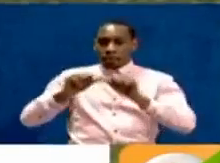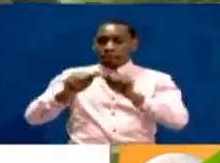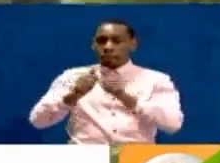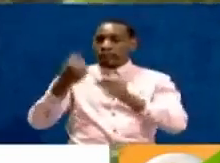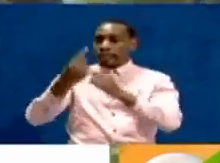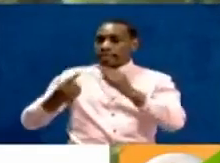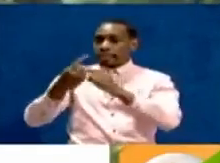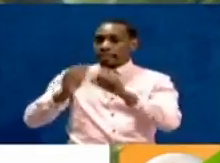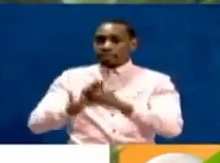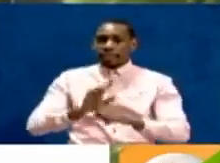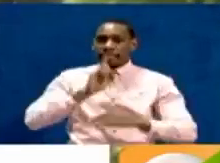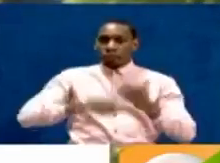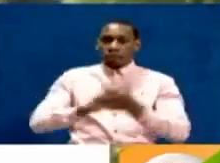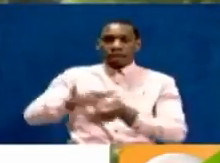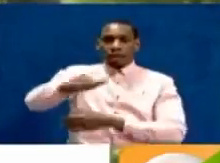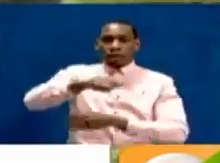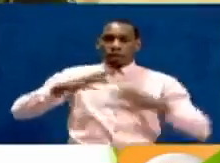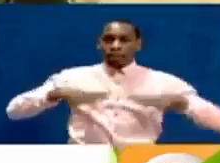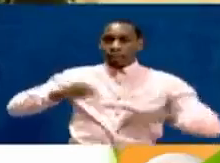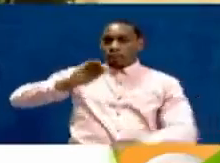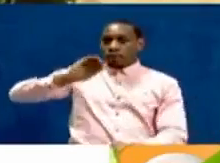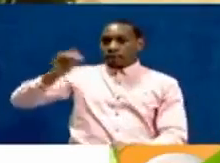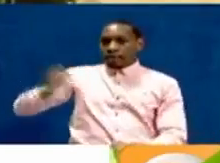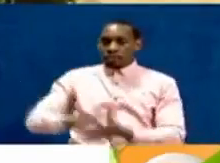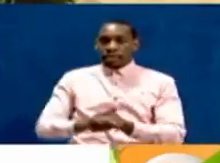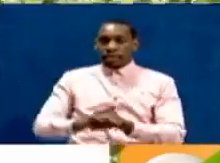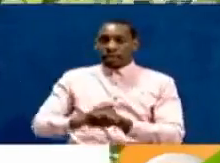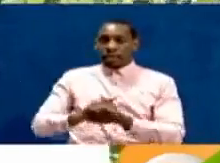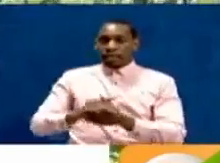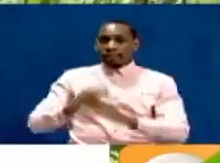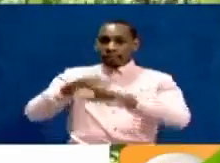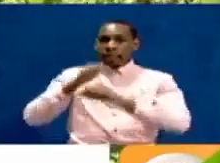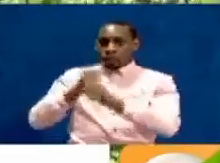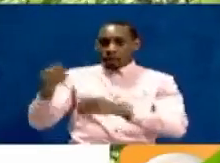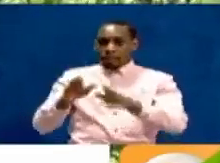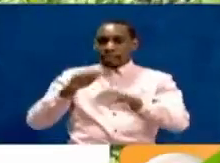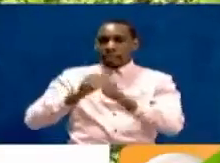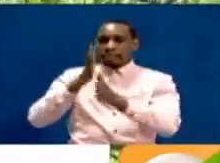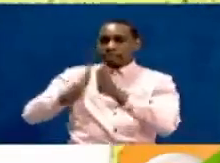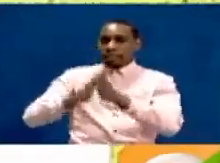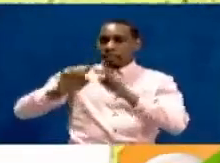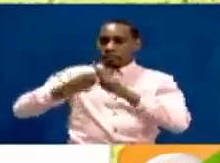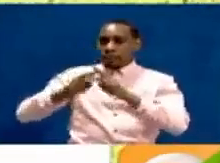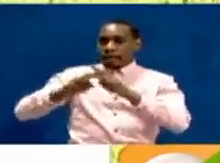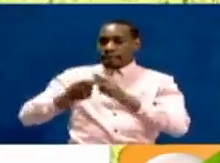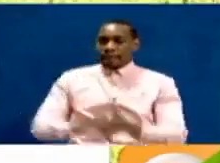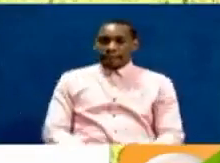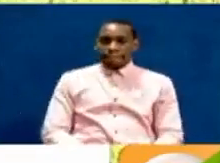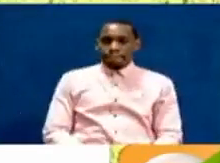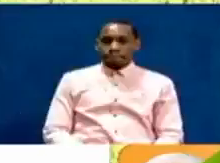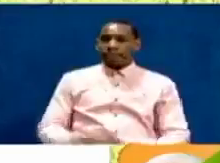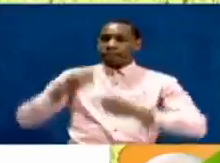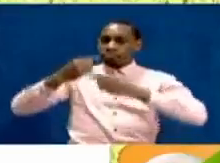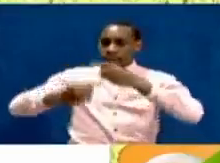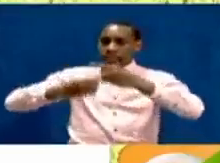miaka. Wanasema wenyeji wa kaunti hii watapata tena ajira iwapo reli hii itakarabatiwa.